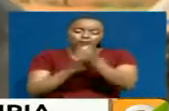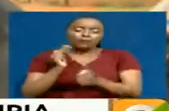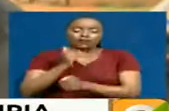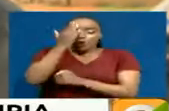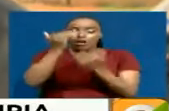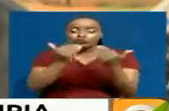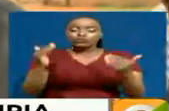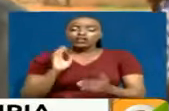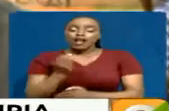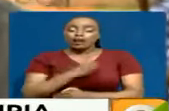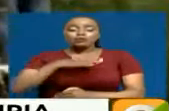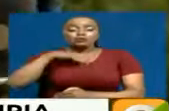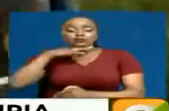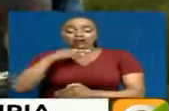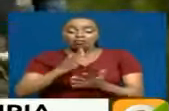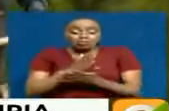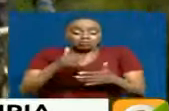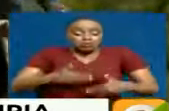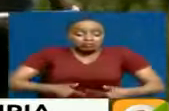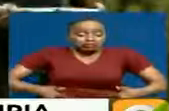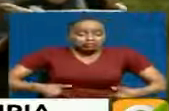ili watoto wetu wasikufe na njaa.